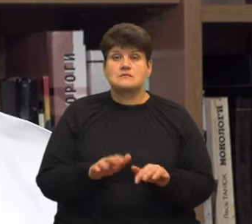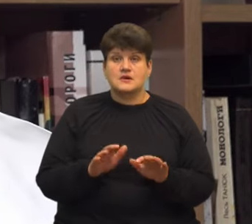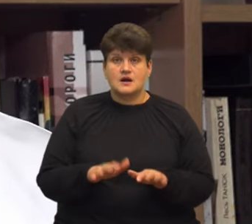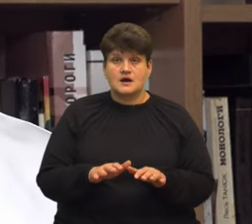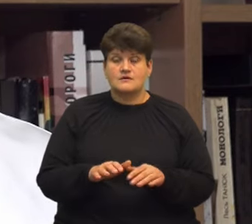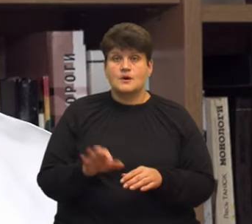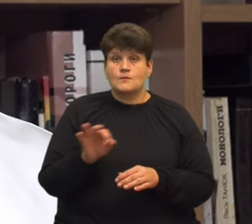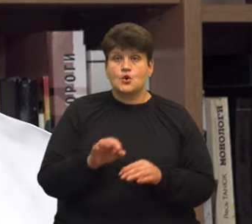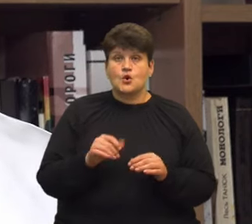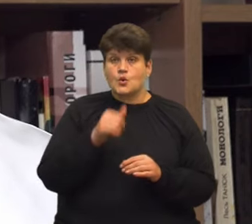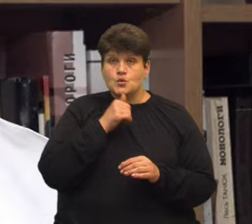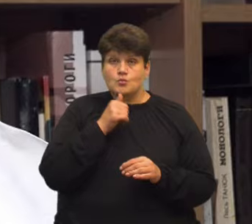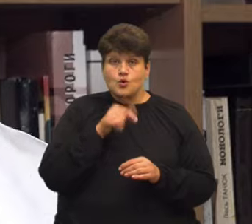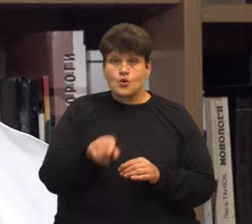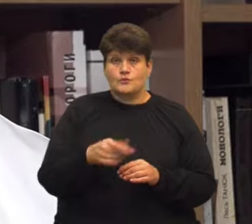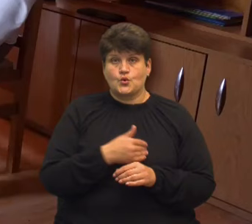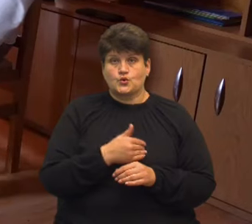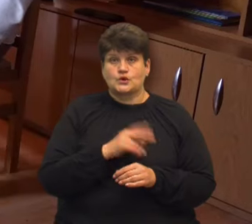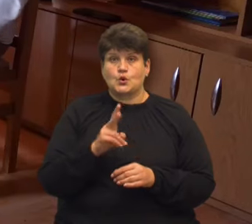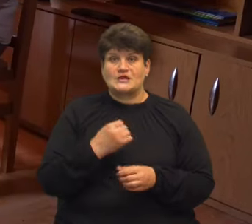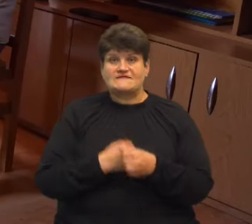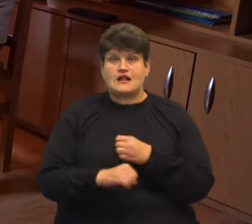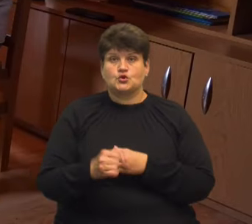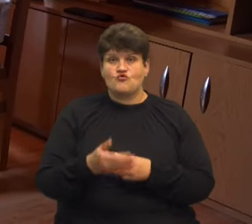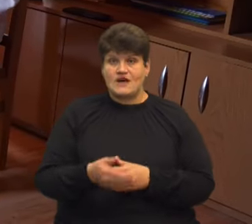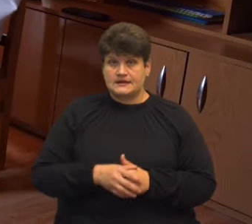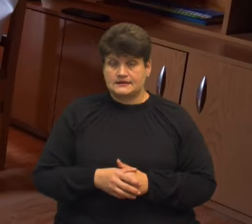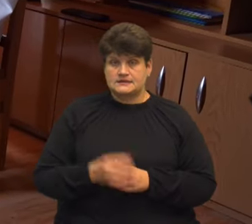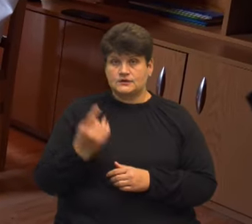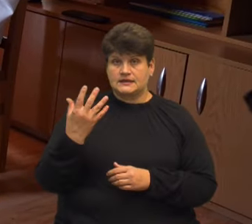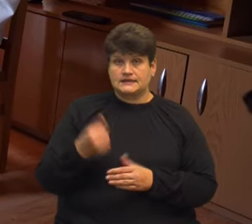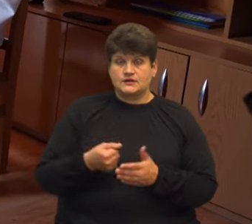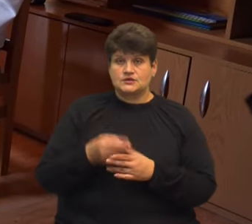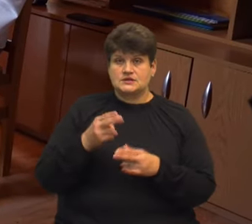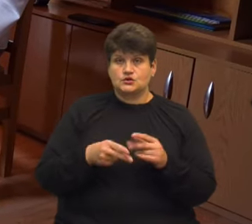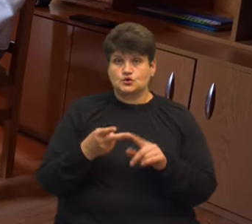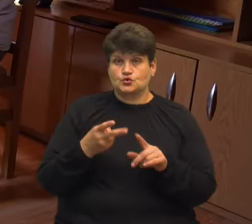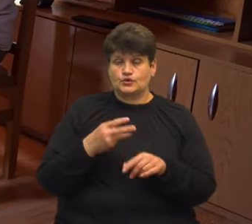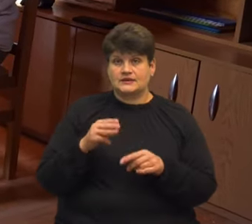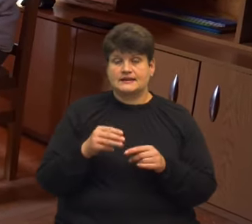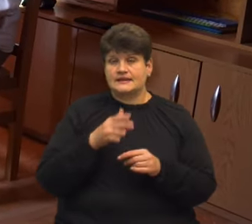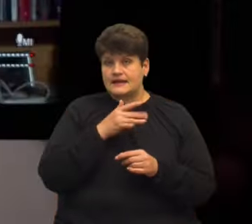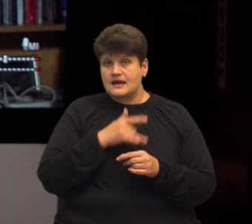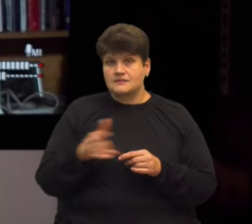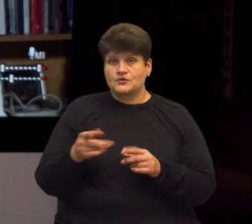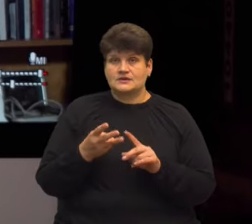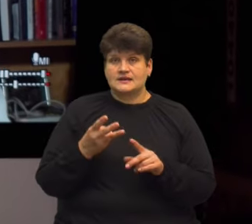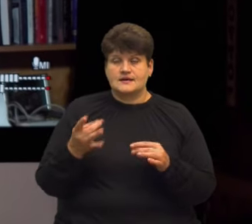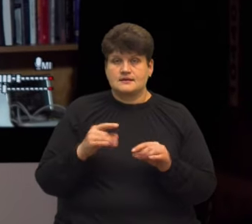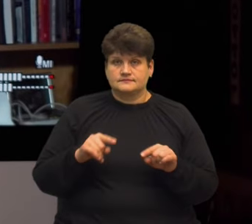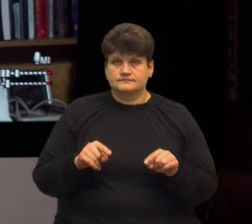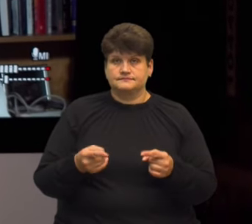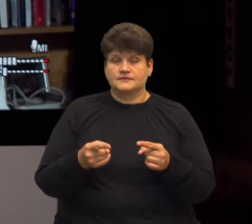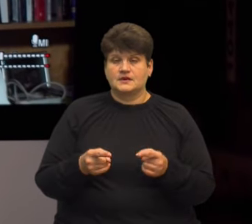до зґвалтування, що ви мали намір когось там зґвалтувати. За день до закінчення другого терміну Миколу Горбаля заарештували втретє. У паризькому